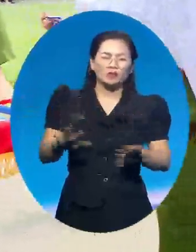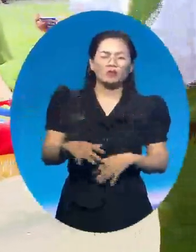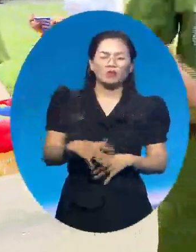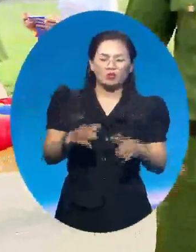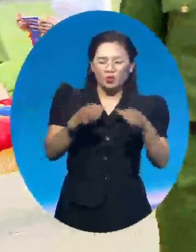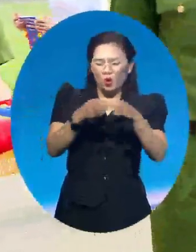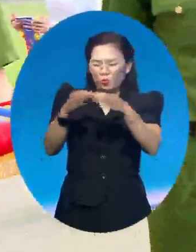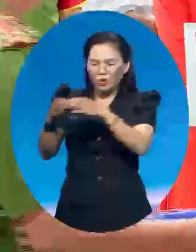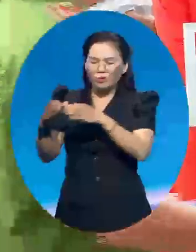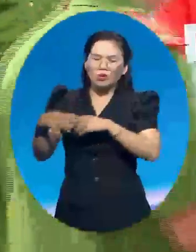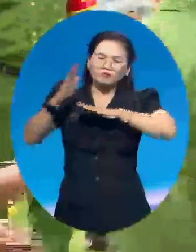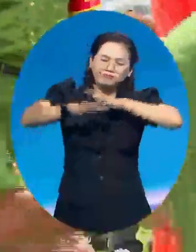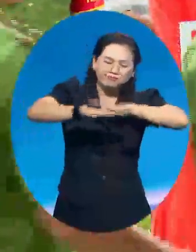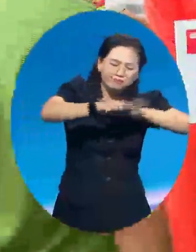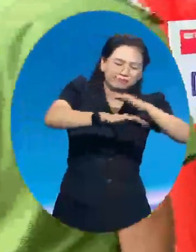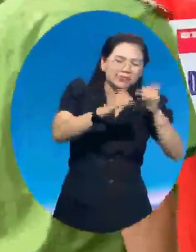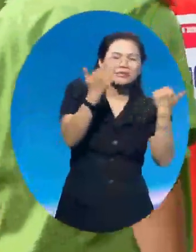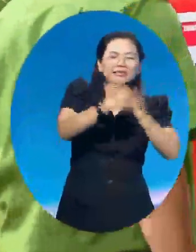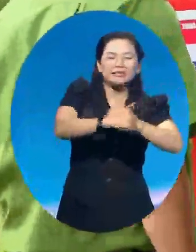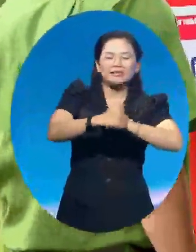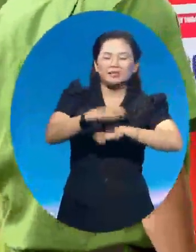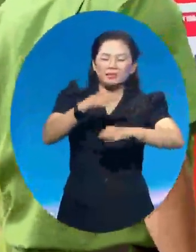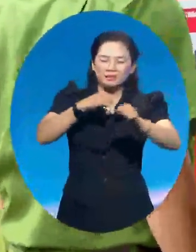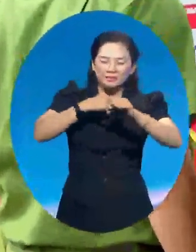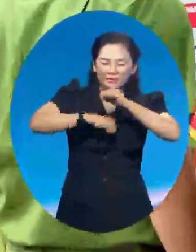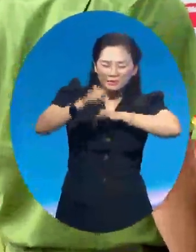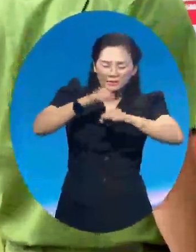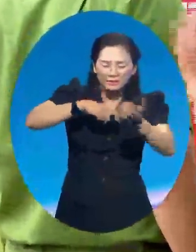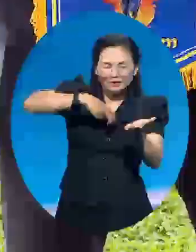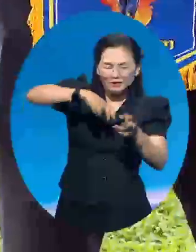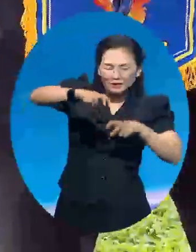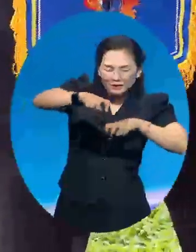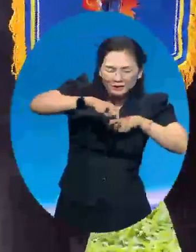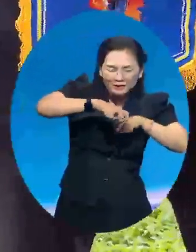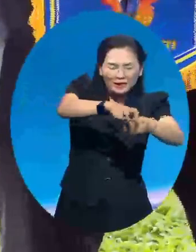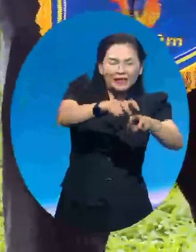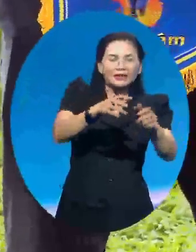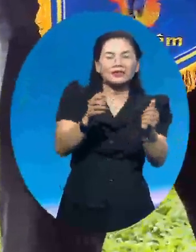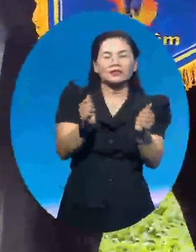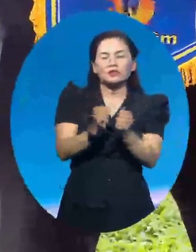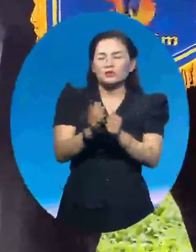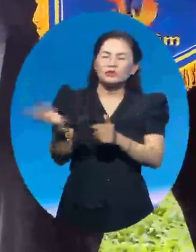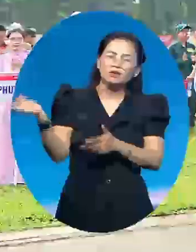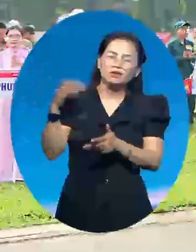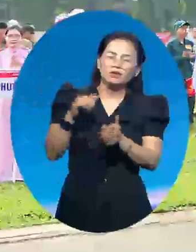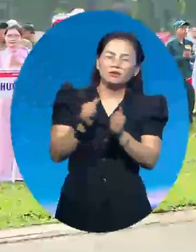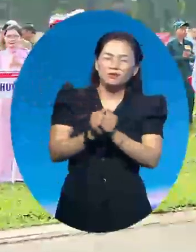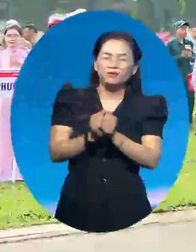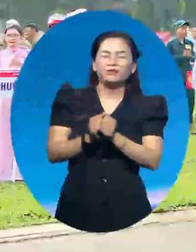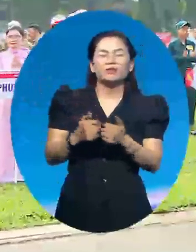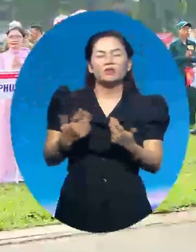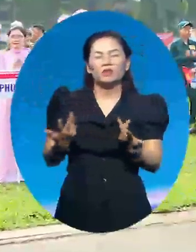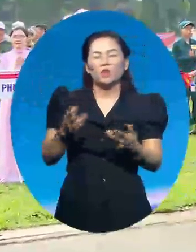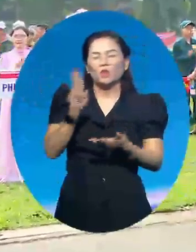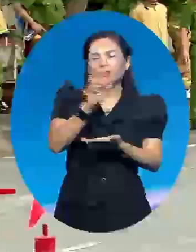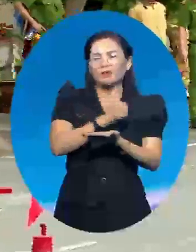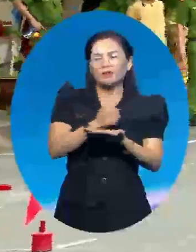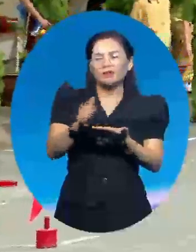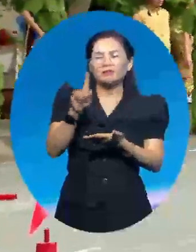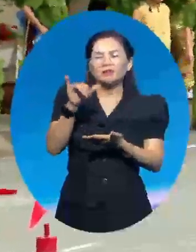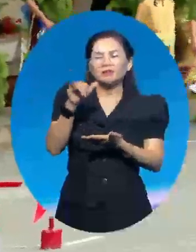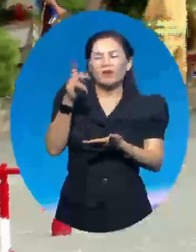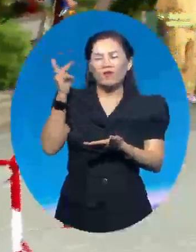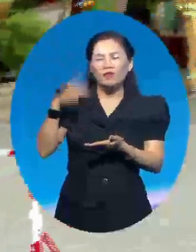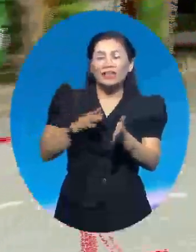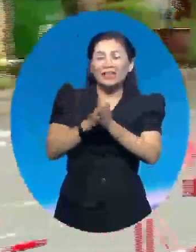đội đã cùng nhau tranh tài tại các nội dung như chạy tiếp sức 2 x 100m cứu người và chữa cháy dành cho đội thi Ủy ban Nhân dân 16 phường